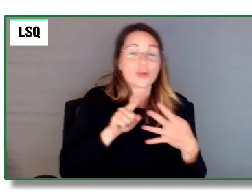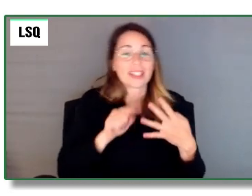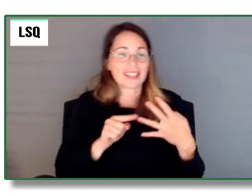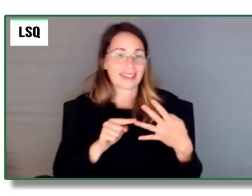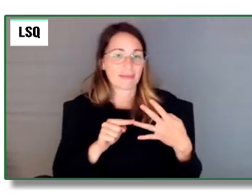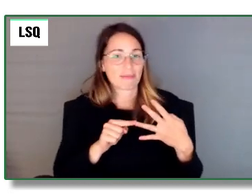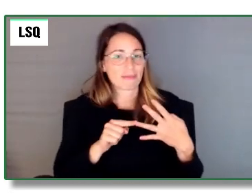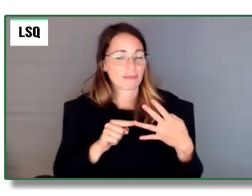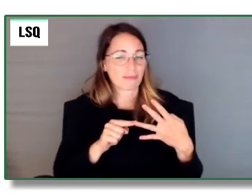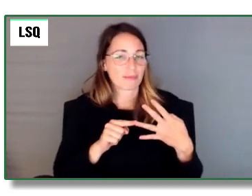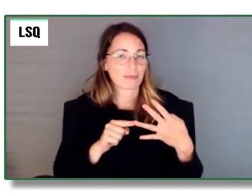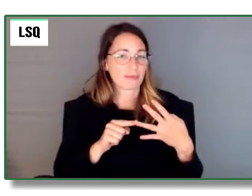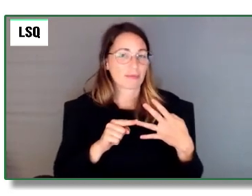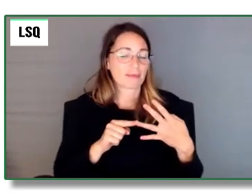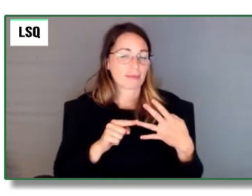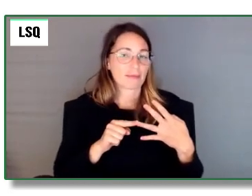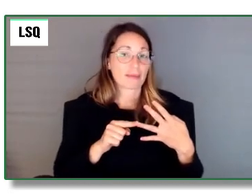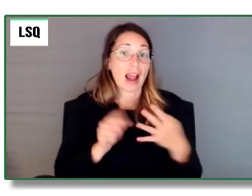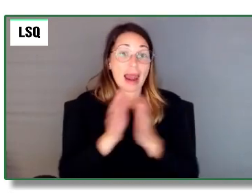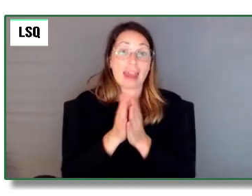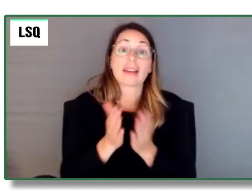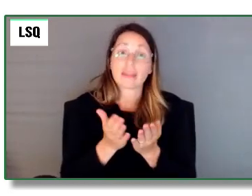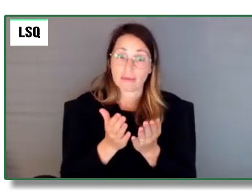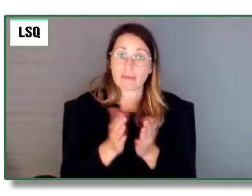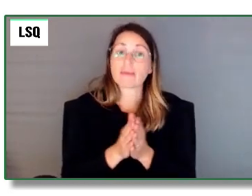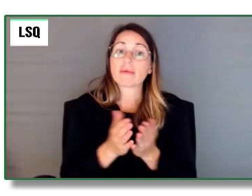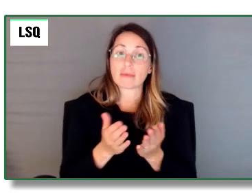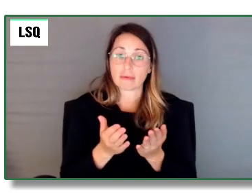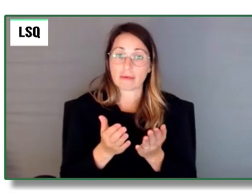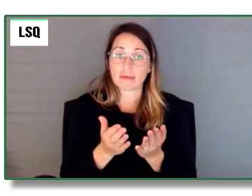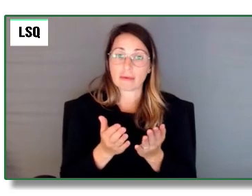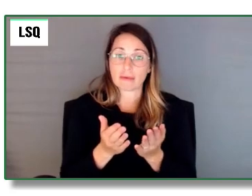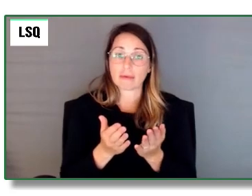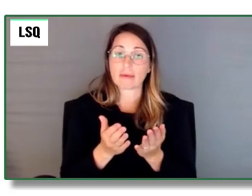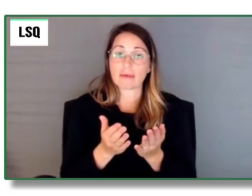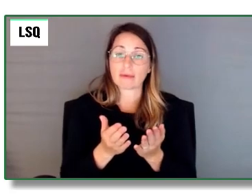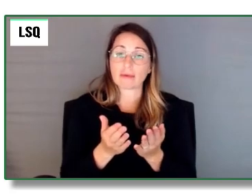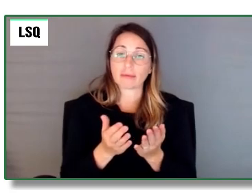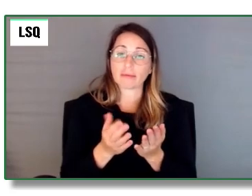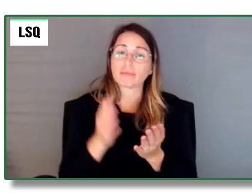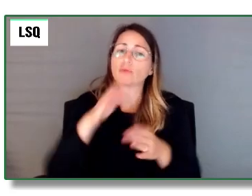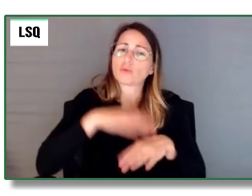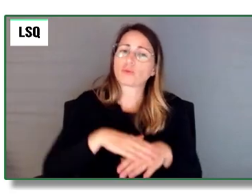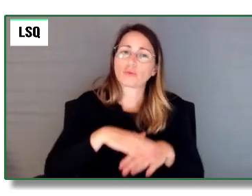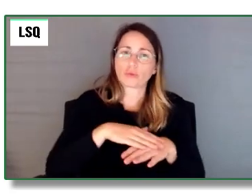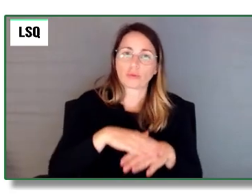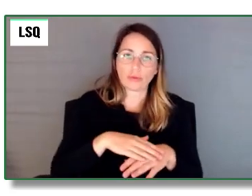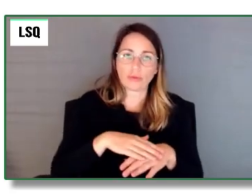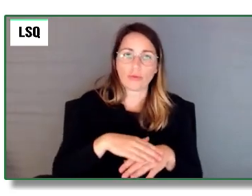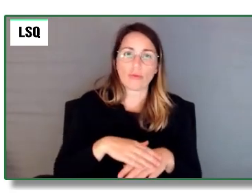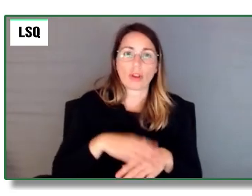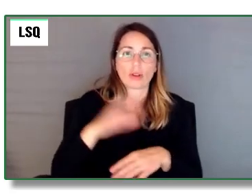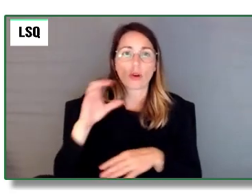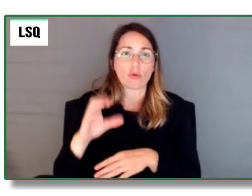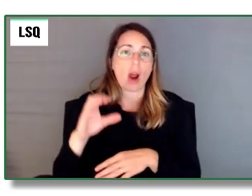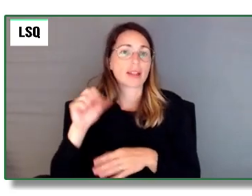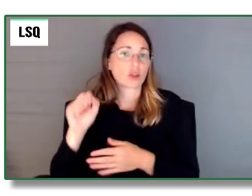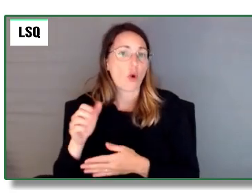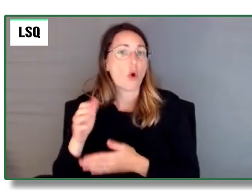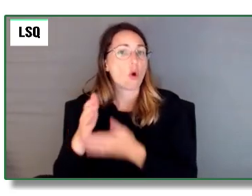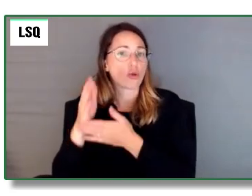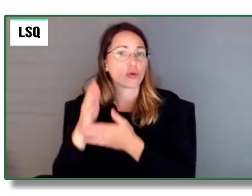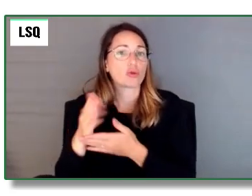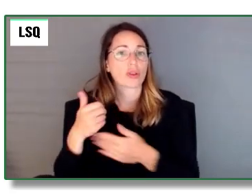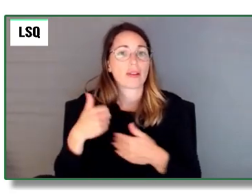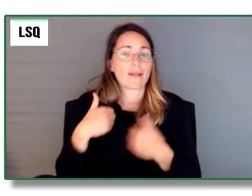ce livre donc sur le crowdsource, un livre d'accessibilité A à Z. Remplissez notre sondage si vous ne l'avez